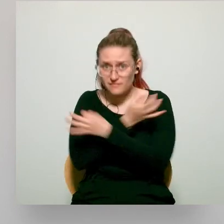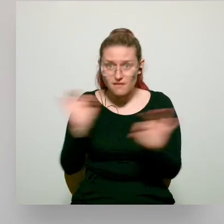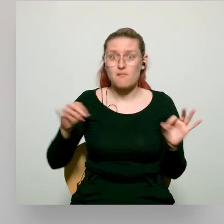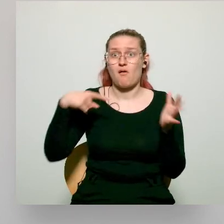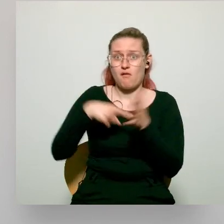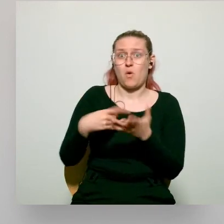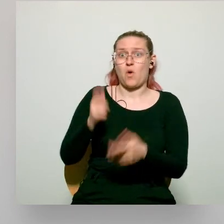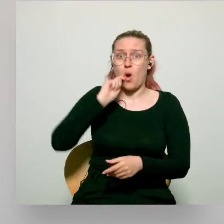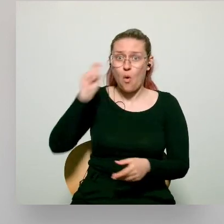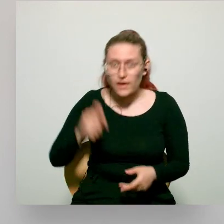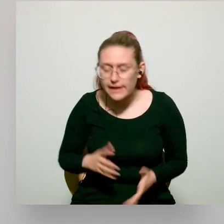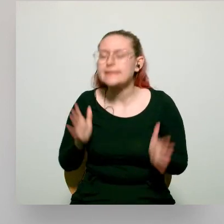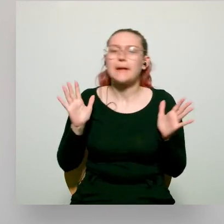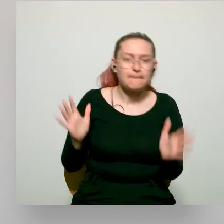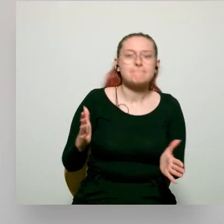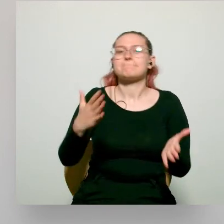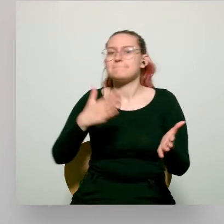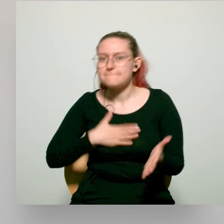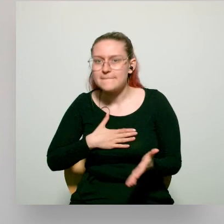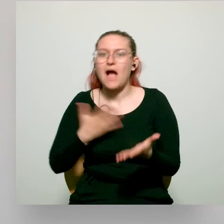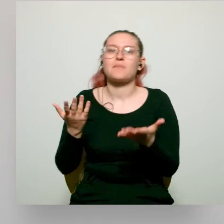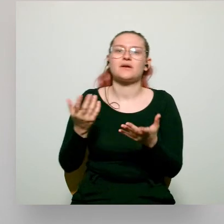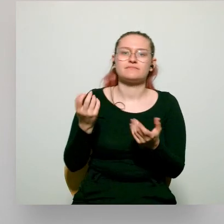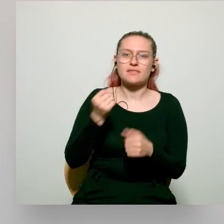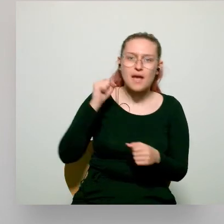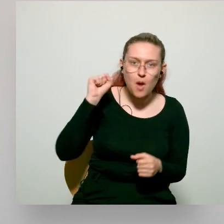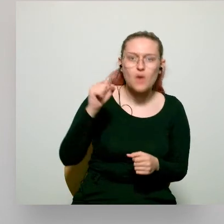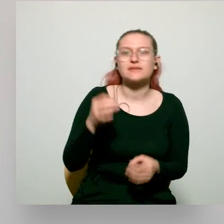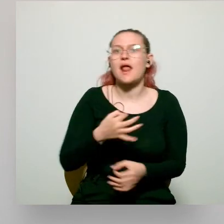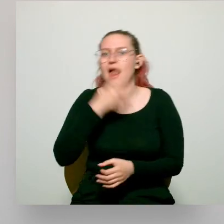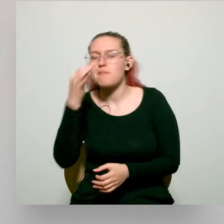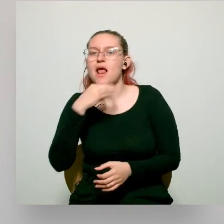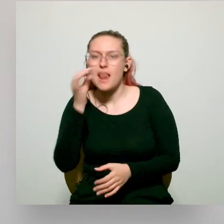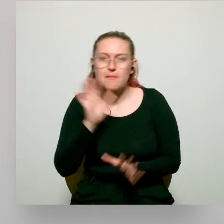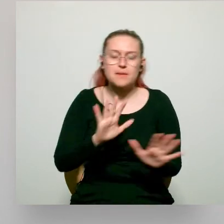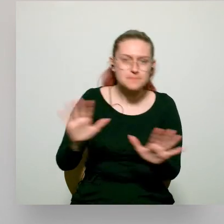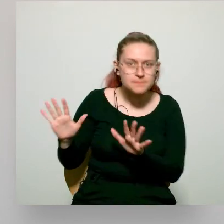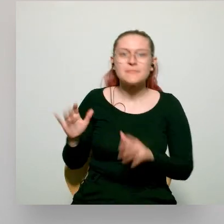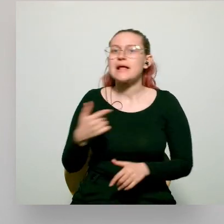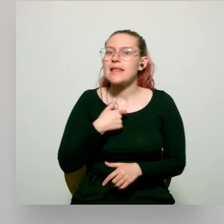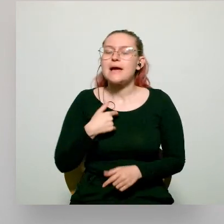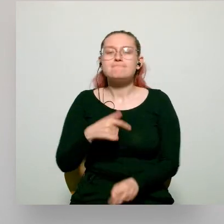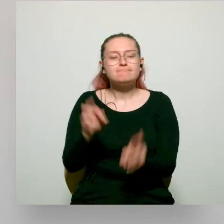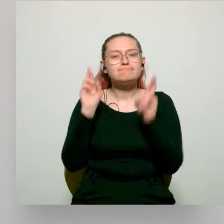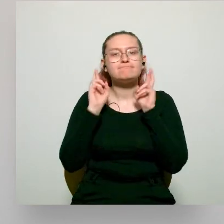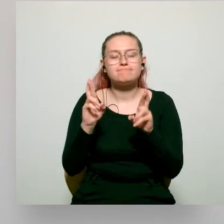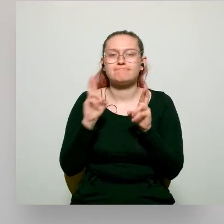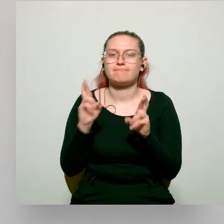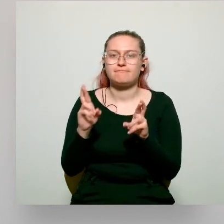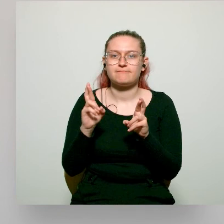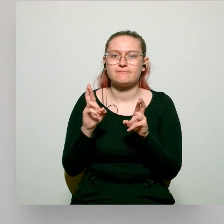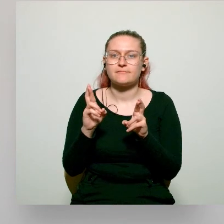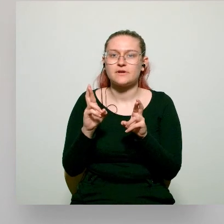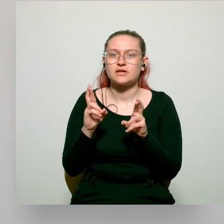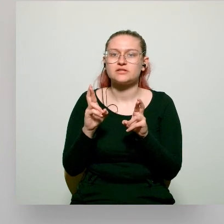wyborczy, mamy zmianę deputowanych i wciąż żywię nadzieję, że pojawią się ludzie, którzy nie